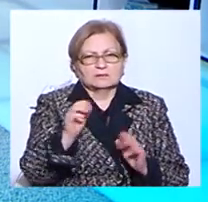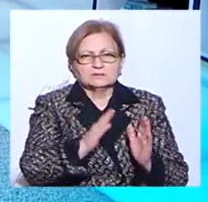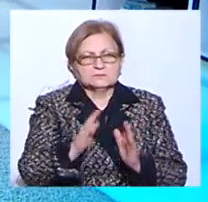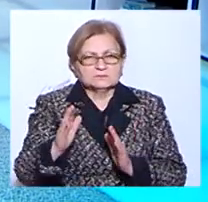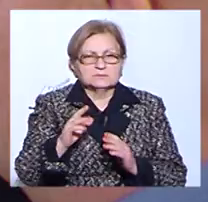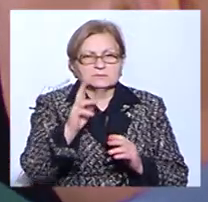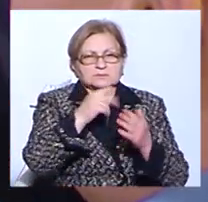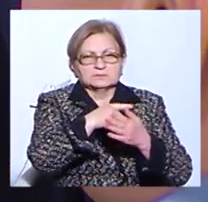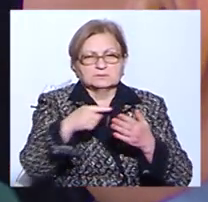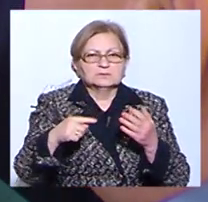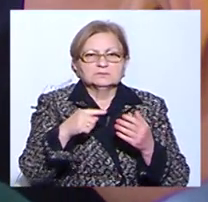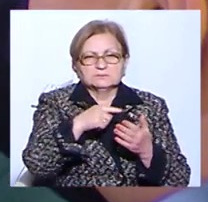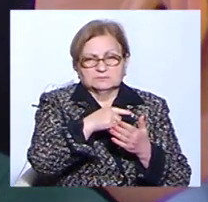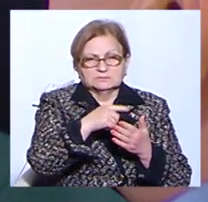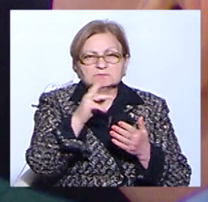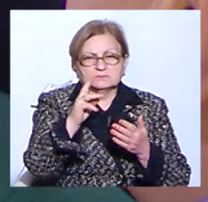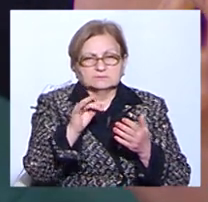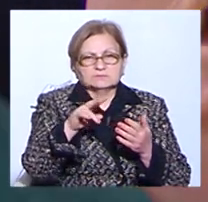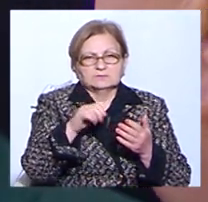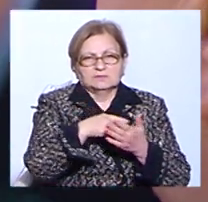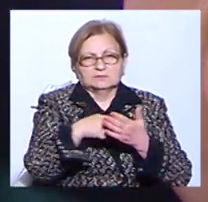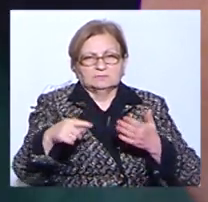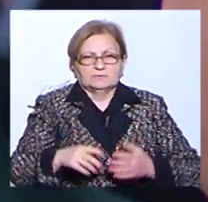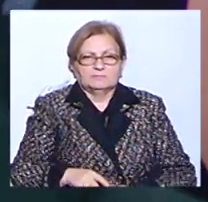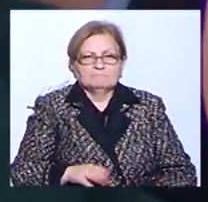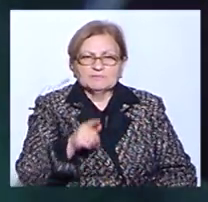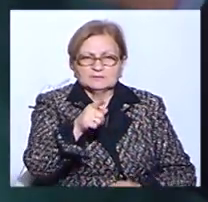პირველად. არა წესიერი.